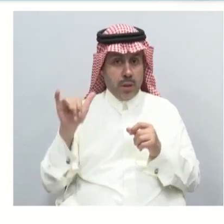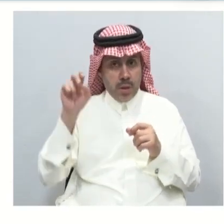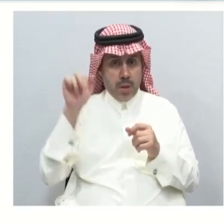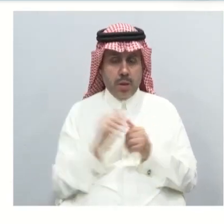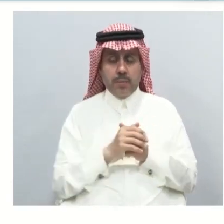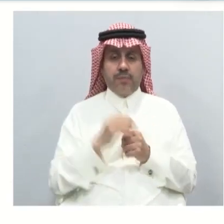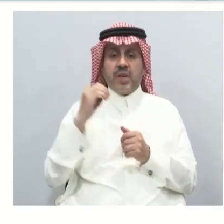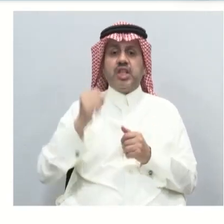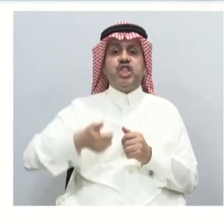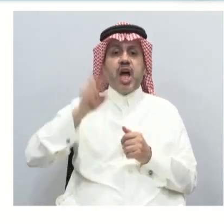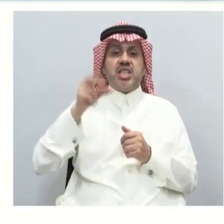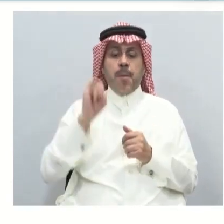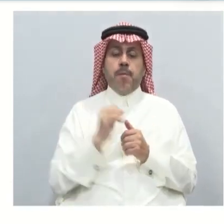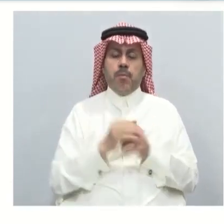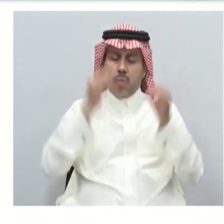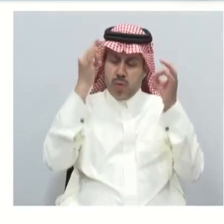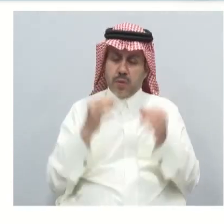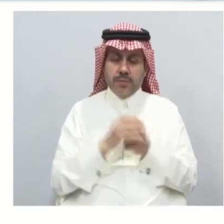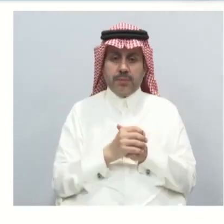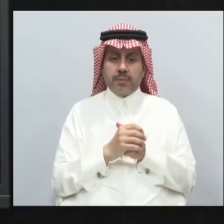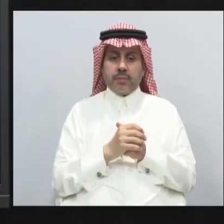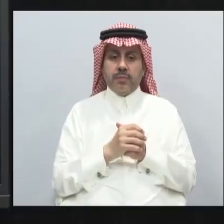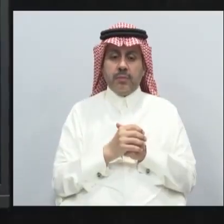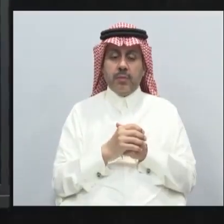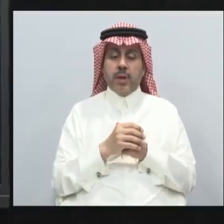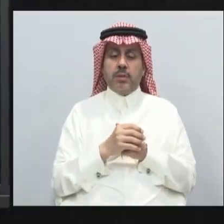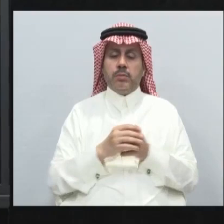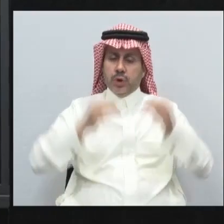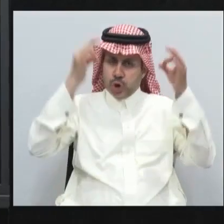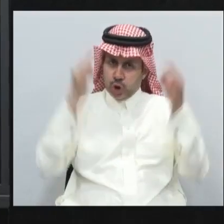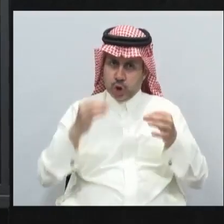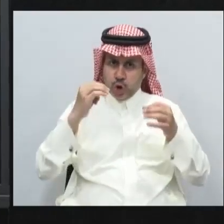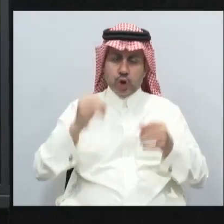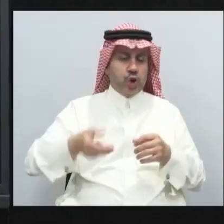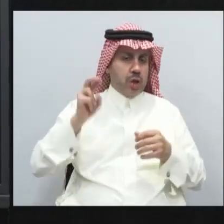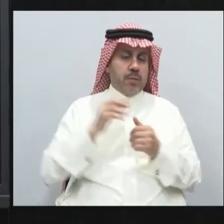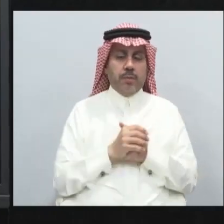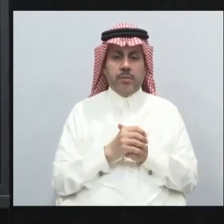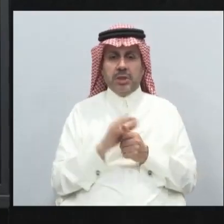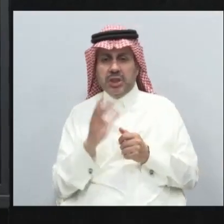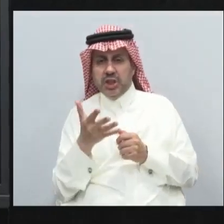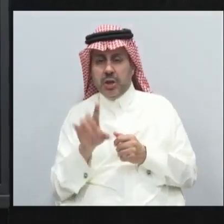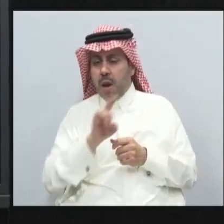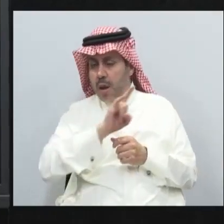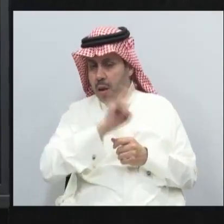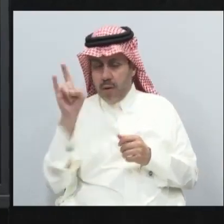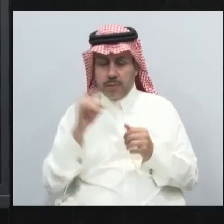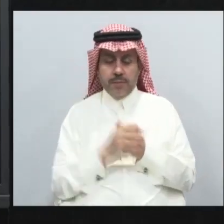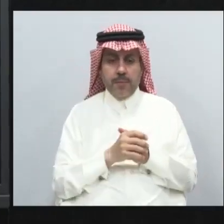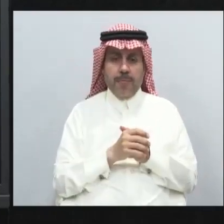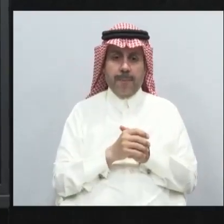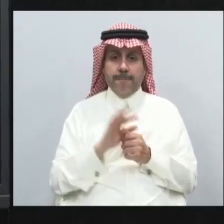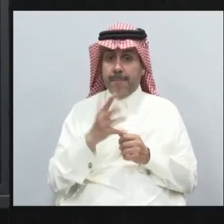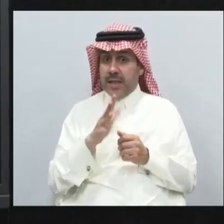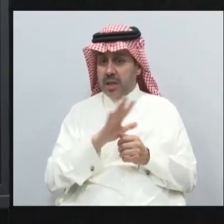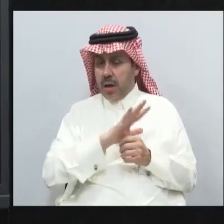جازما بها مستيقن بمعناها ايضا لازم بهذا المعنى ما يكون عندي شك في هذا المعنى ما يكون